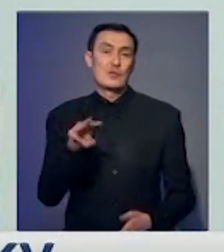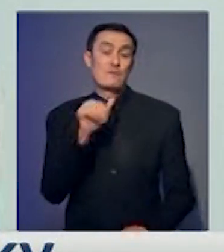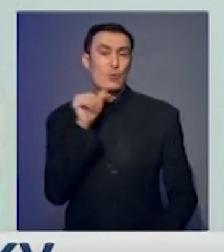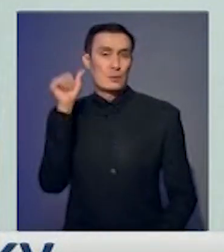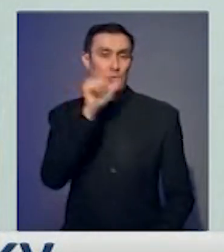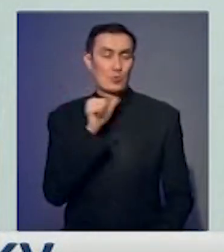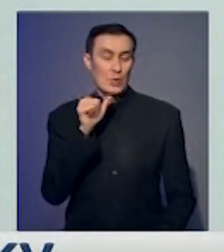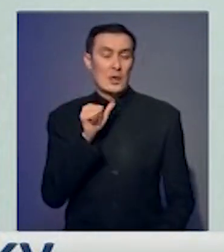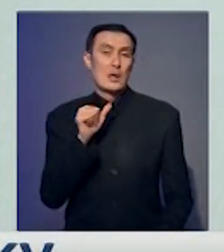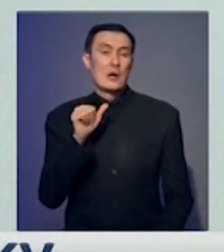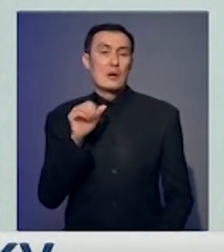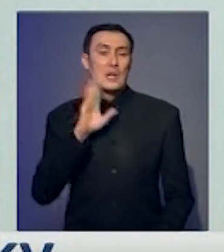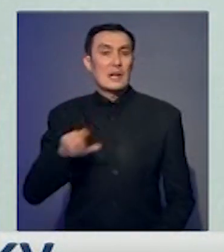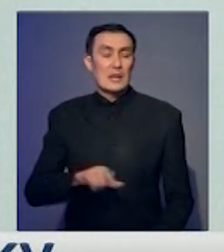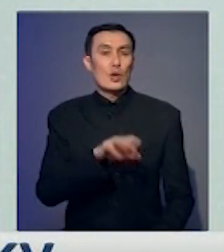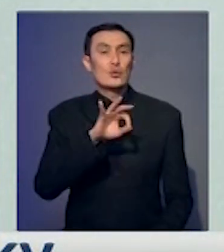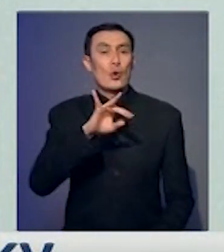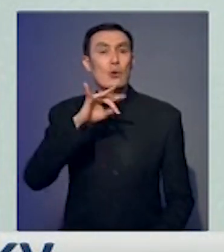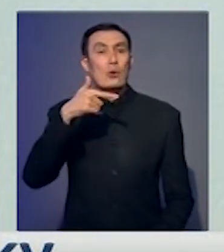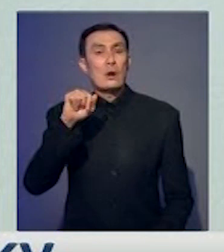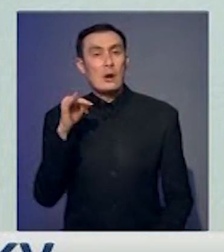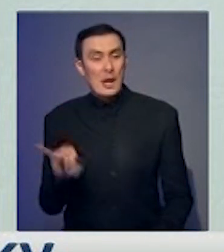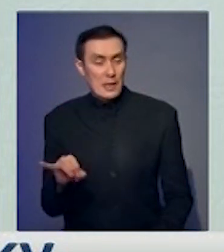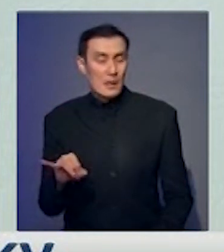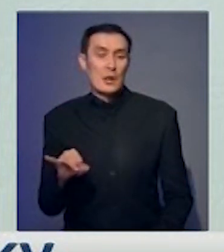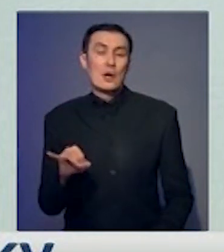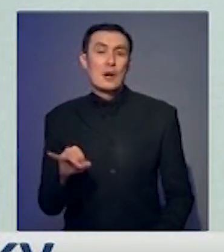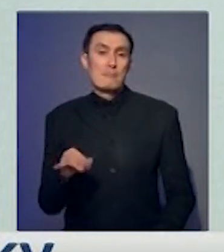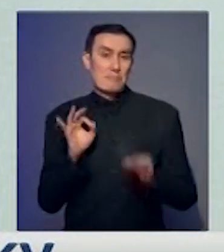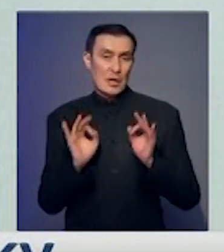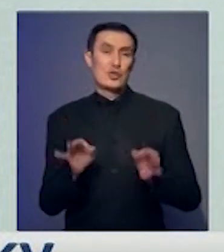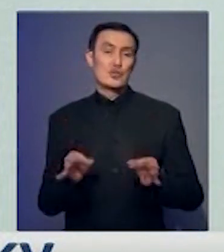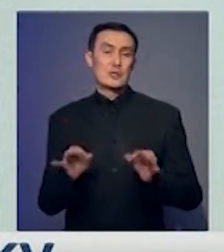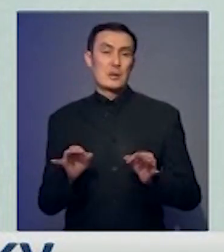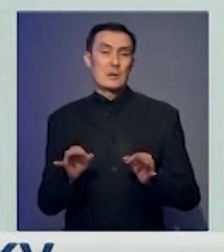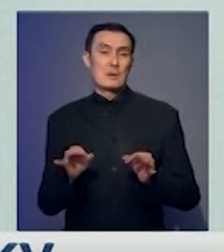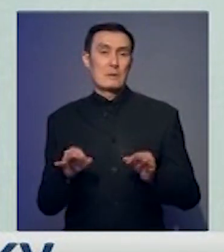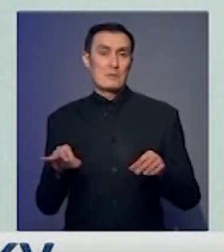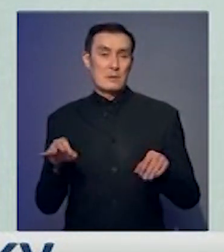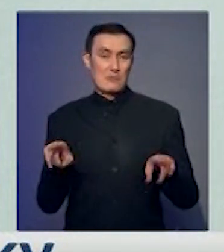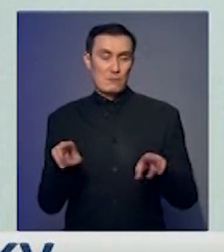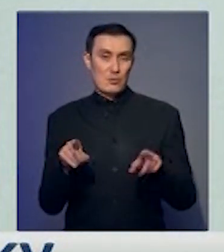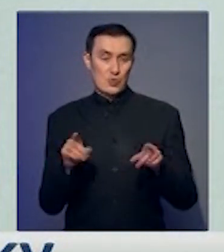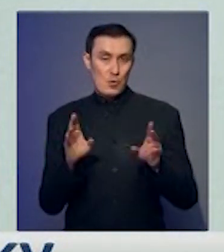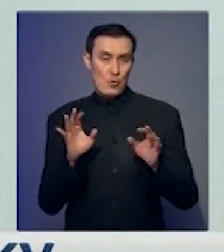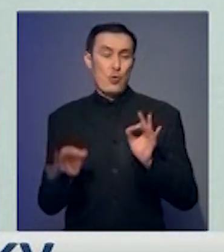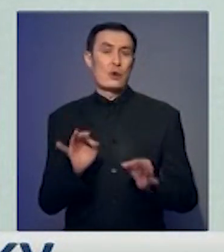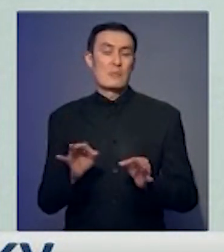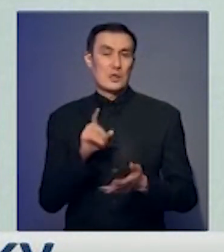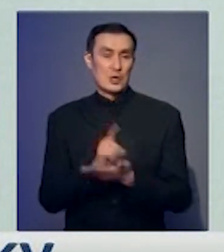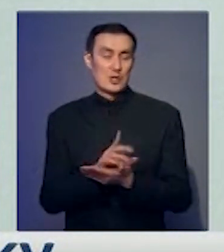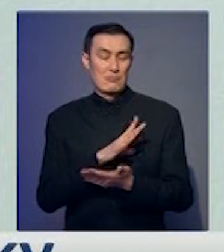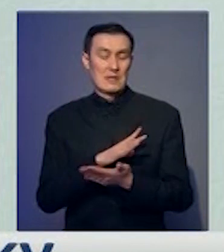прошлогоднего. В бассейне реки Тургай здесь практически сравнялись с нормой. То